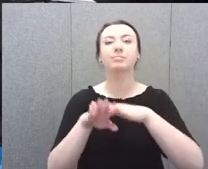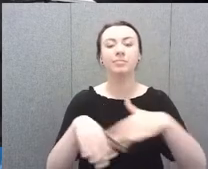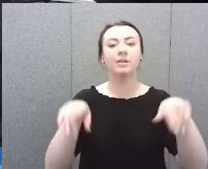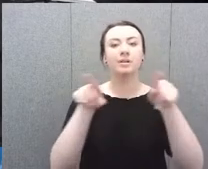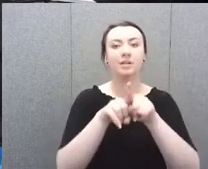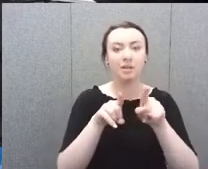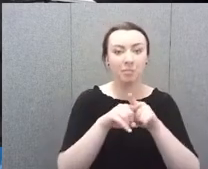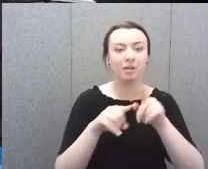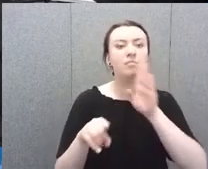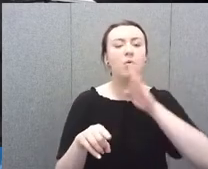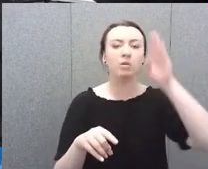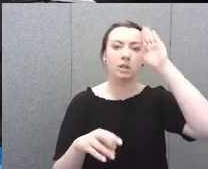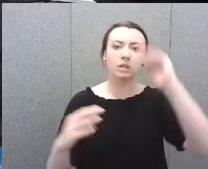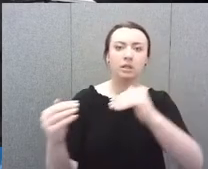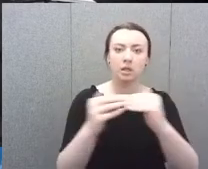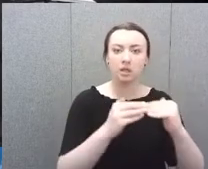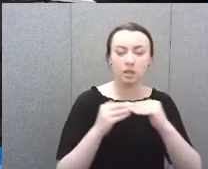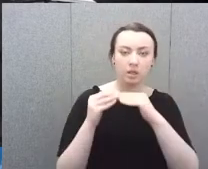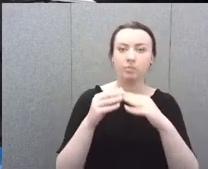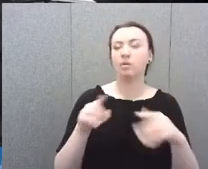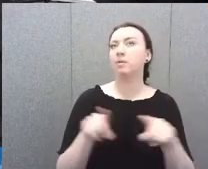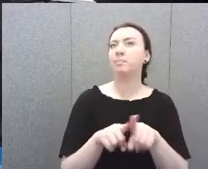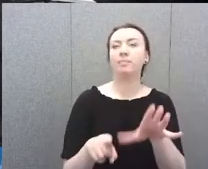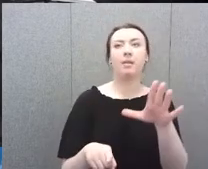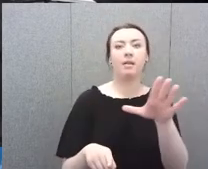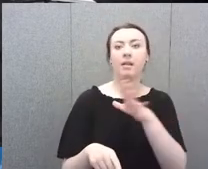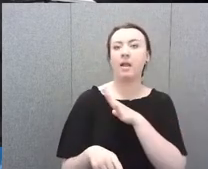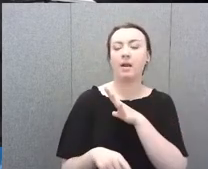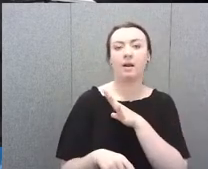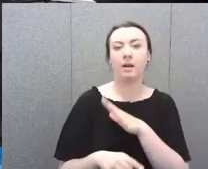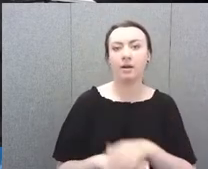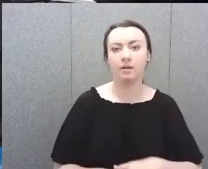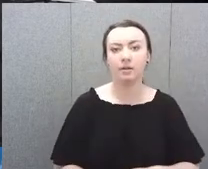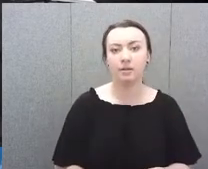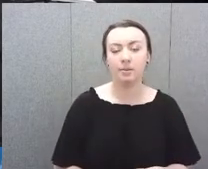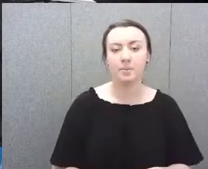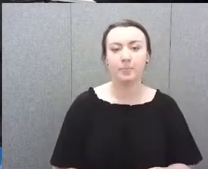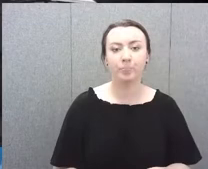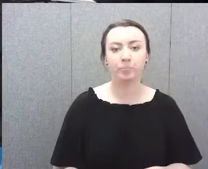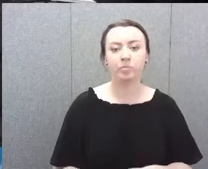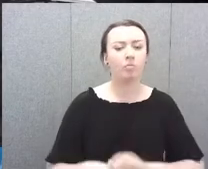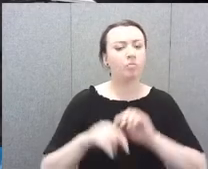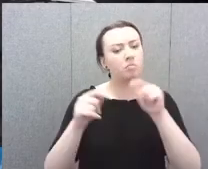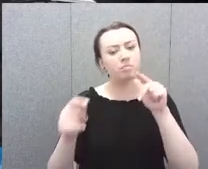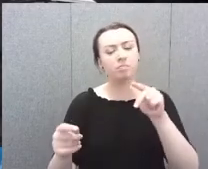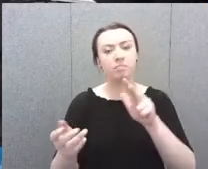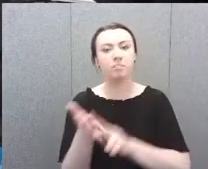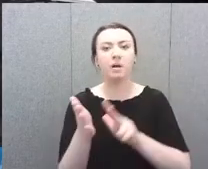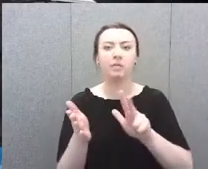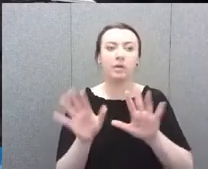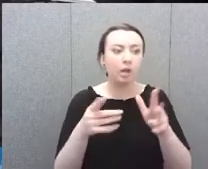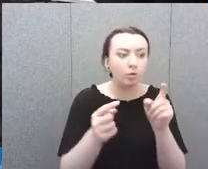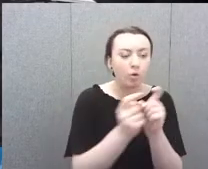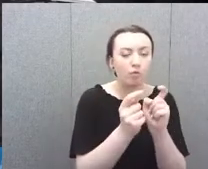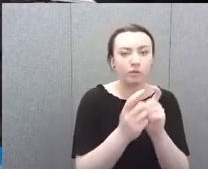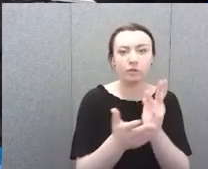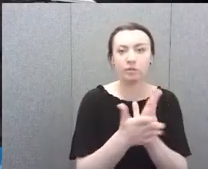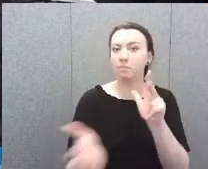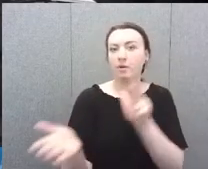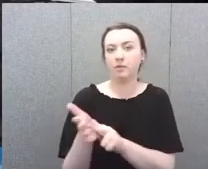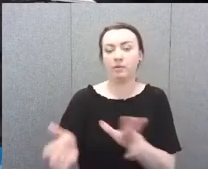Гендерное равенство создает гарантии от конфликтов. И если вы